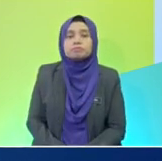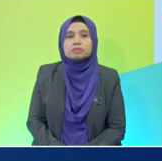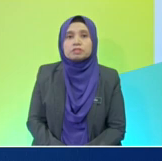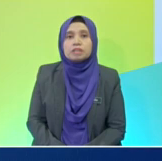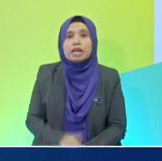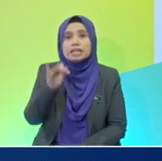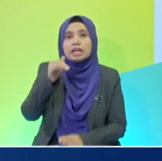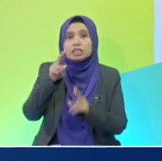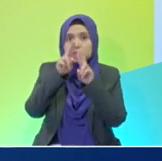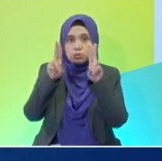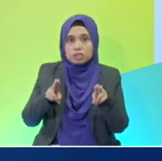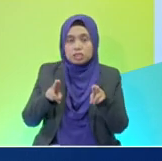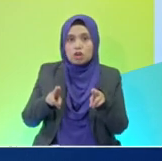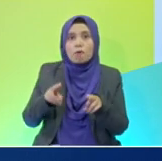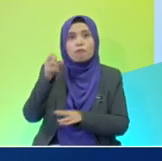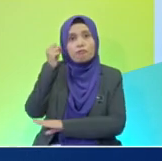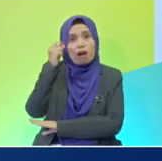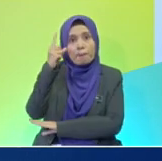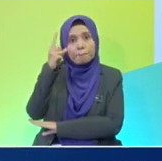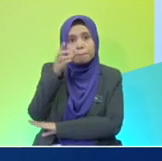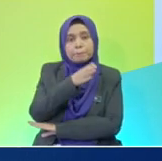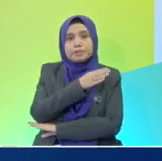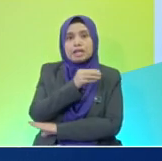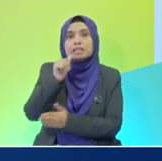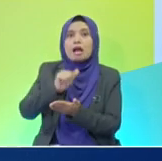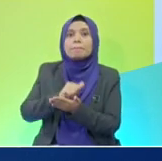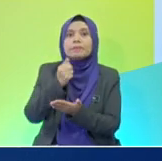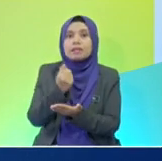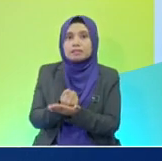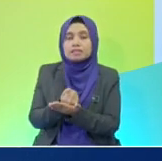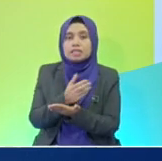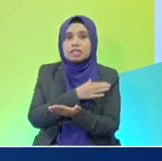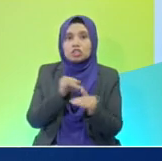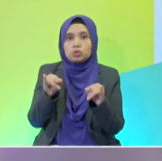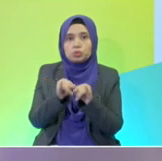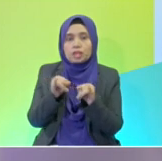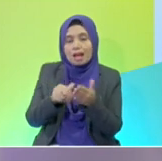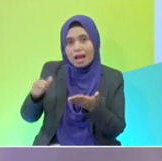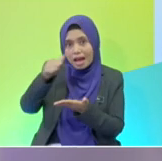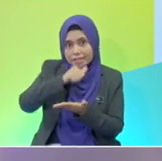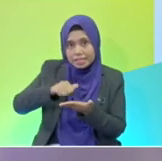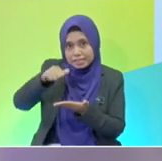diuji adalah kontrak memahami kemahiran mengaplikasi dan juga menganalisis